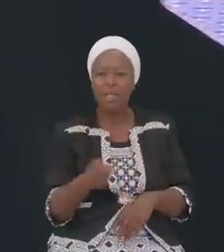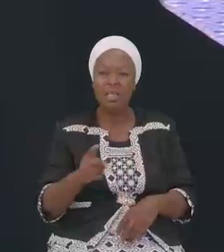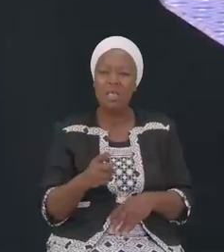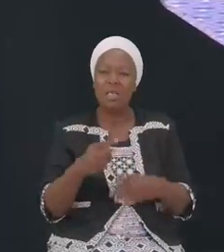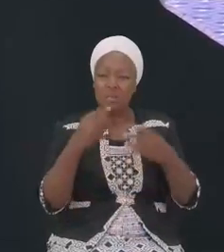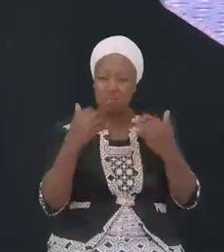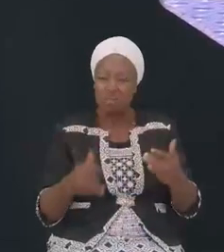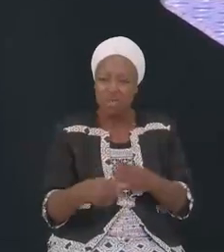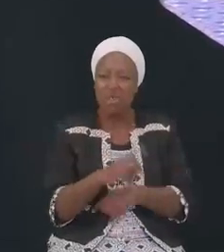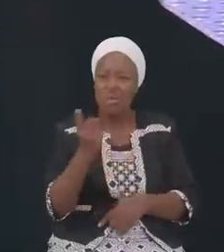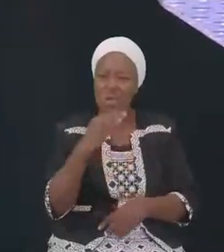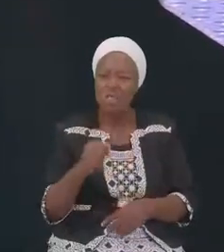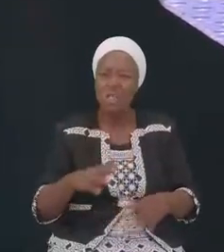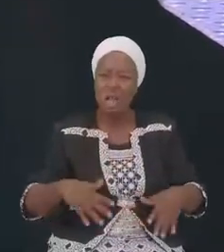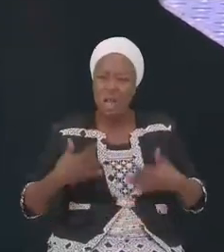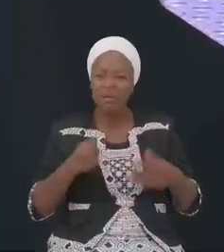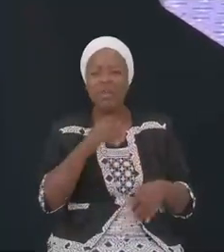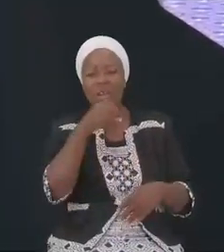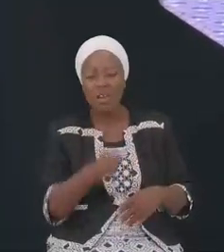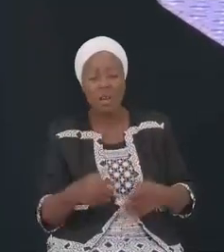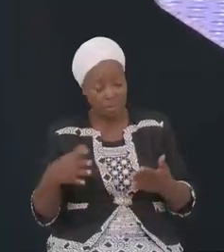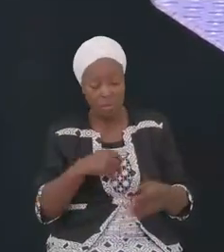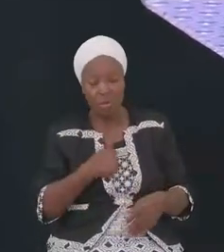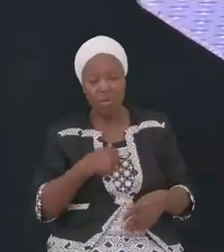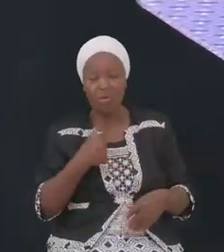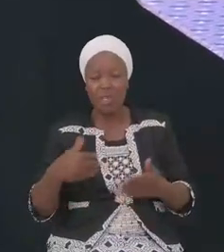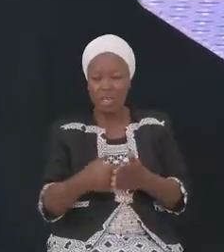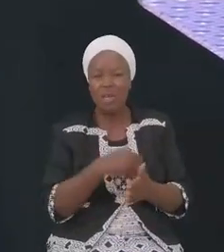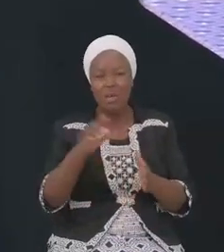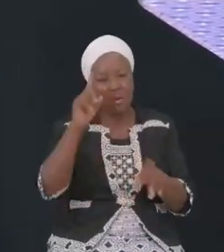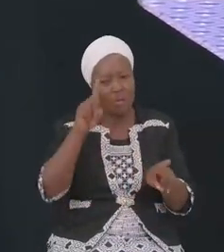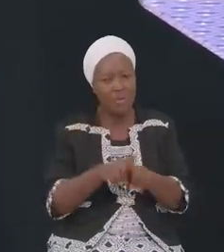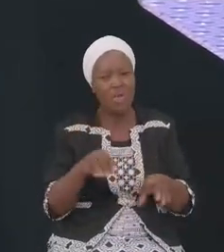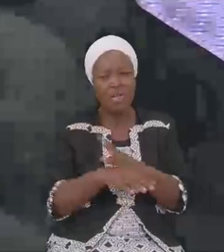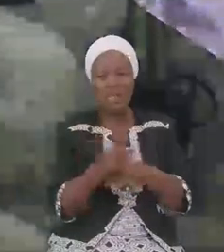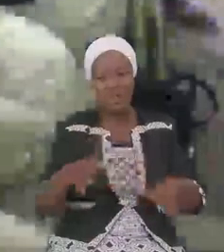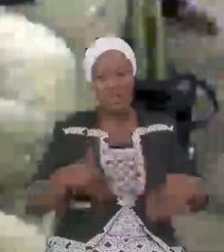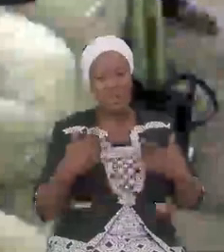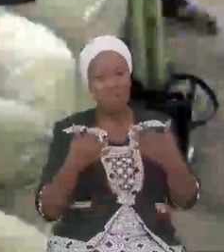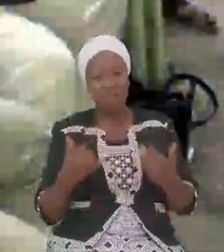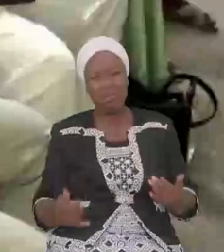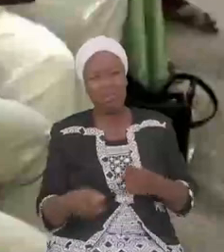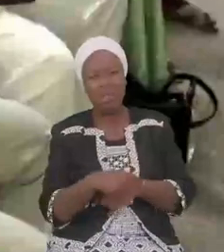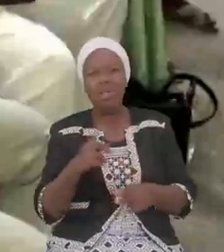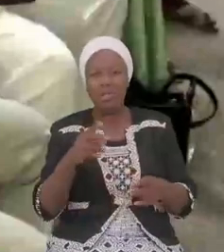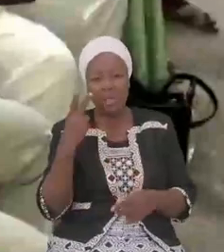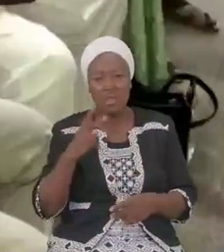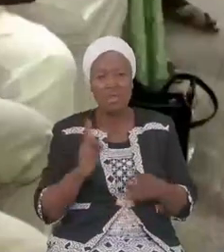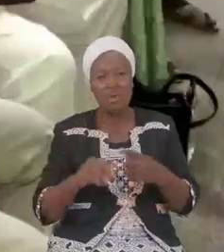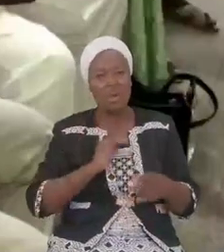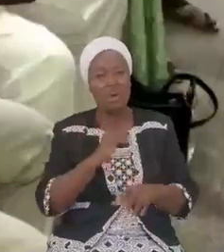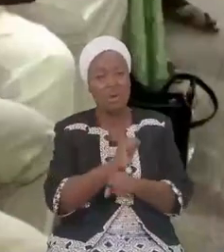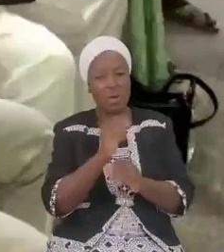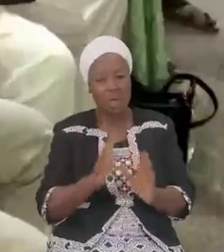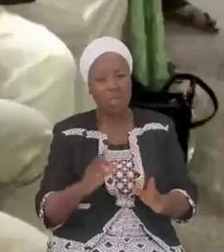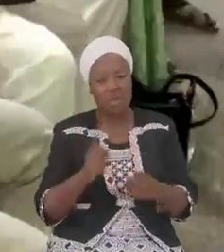la vie de la nouvelle alliance dans la vie aujourd'hui? Et nos ouvriers, nous venons à nos